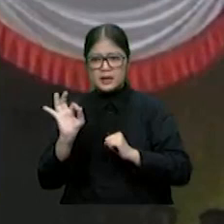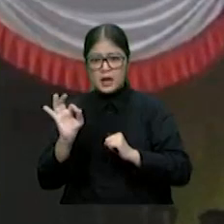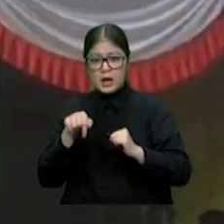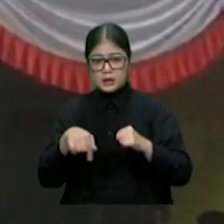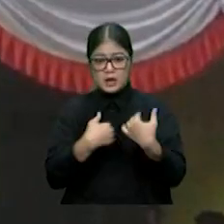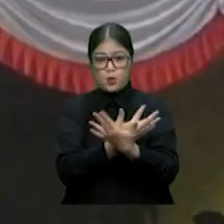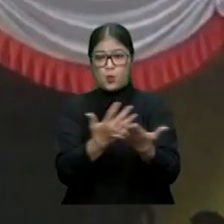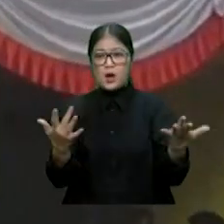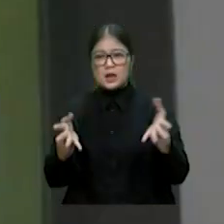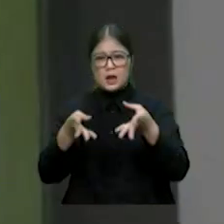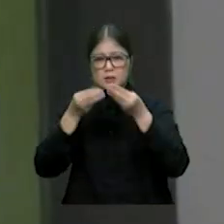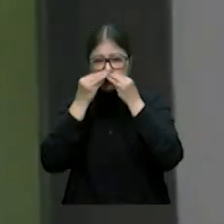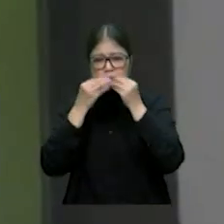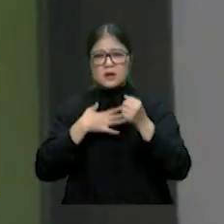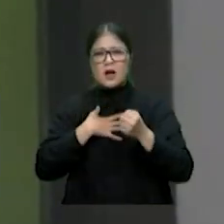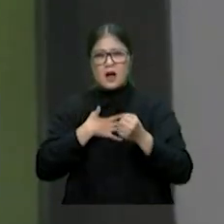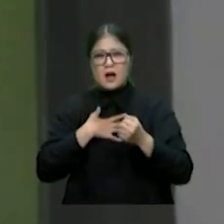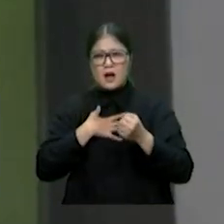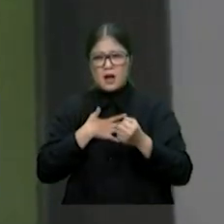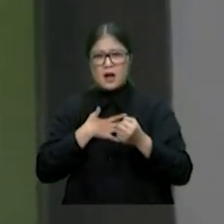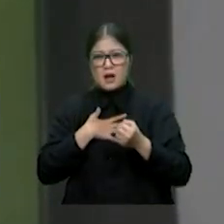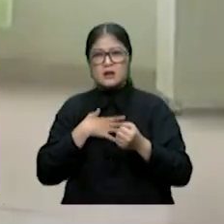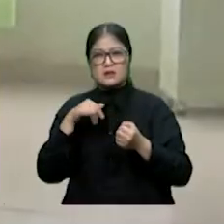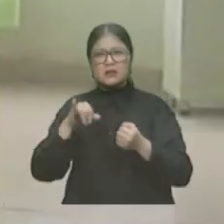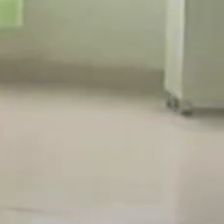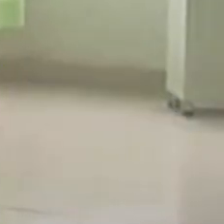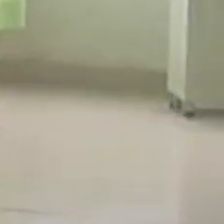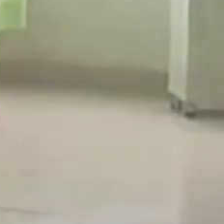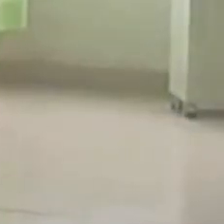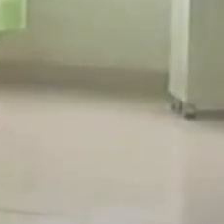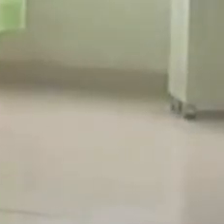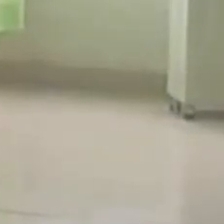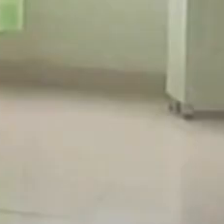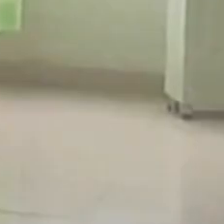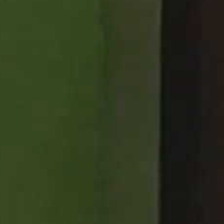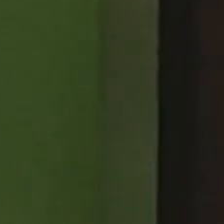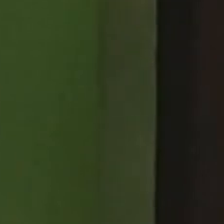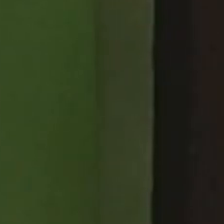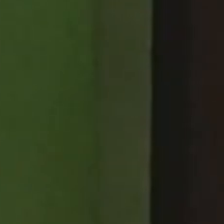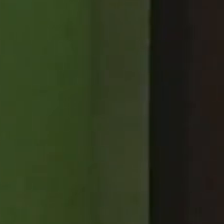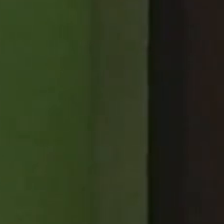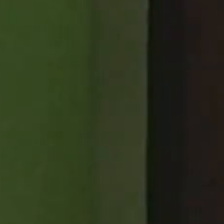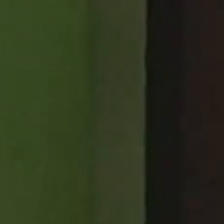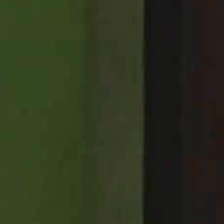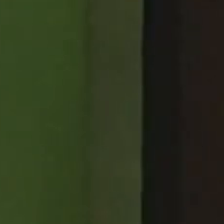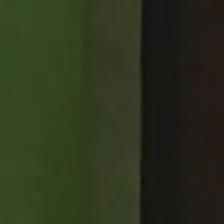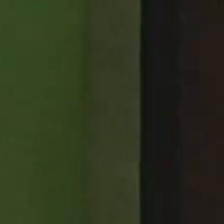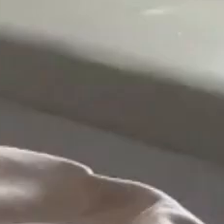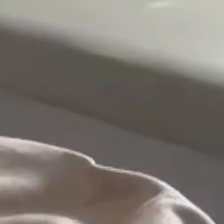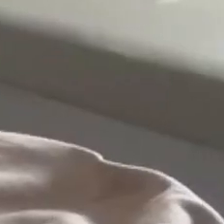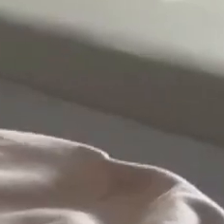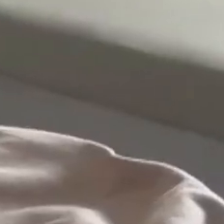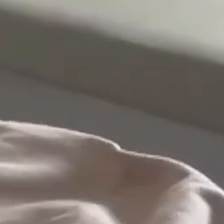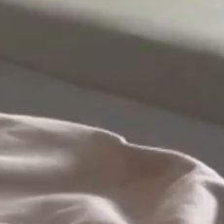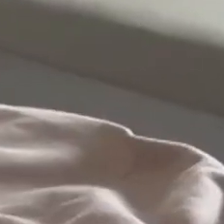menderita penyakit infeksi saluran pernafasan atau ISPA beberapa bulan terakhir. Di puskesmas hingga rumah sakit di Kota Depok, bulan Juli